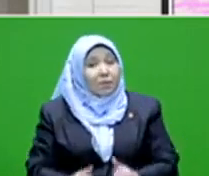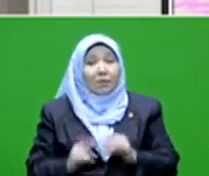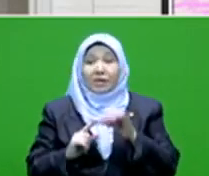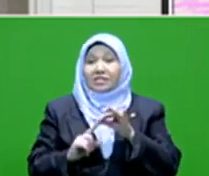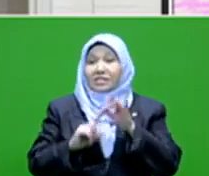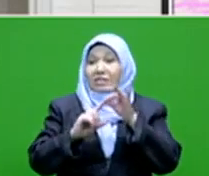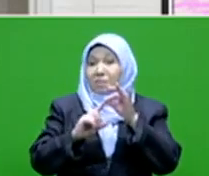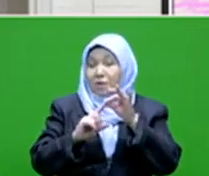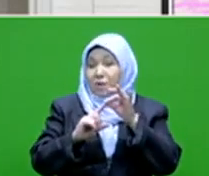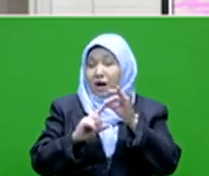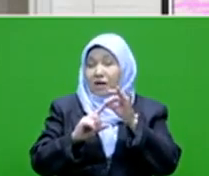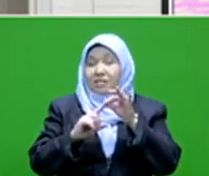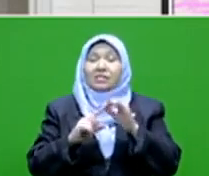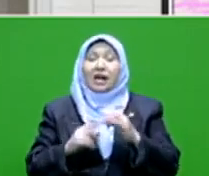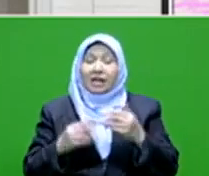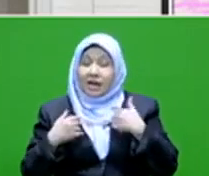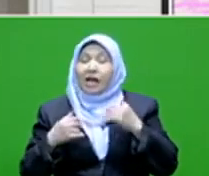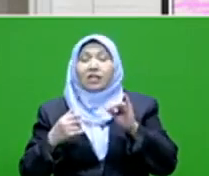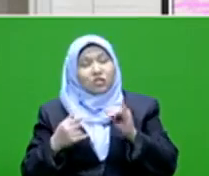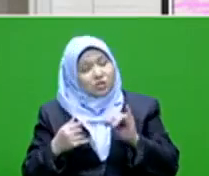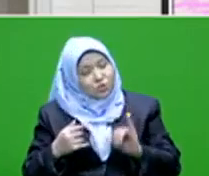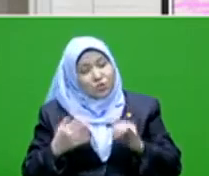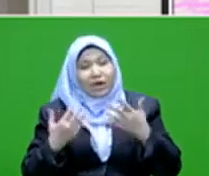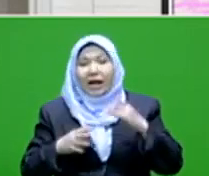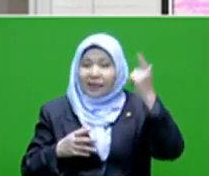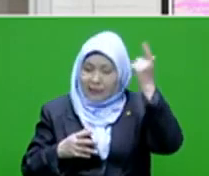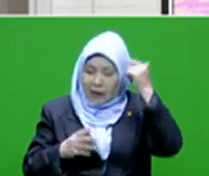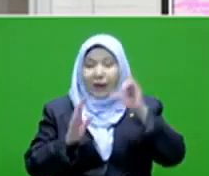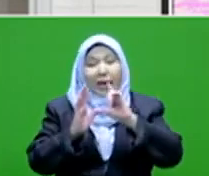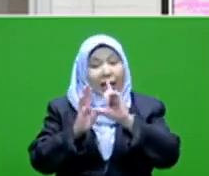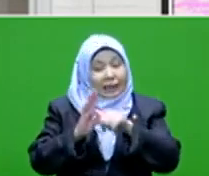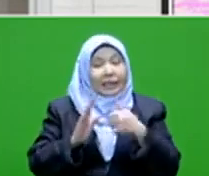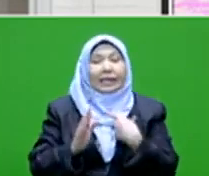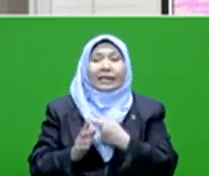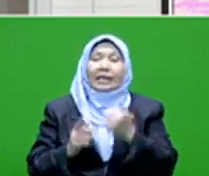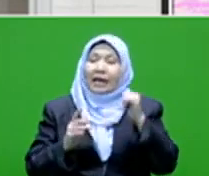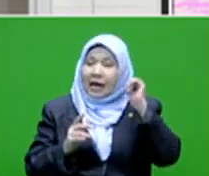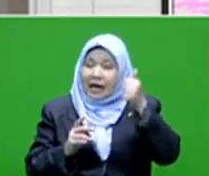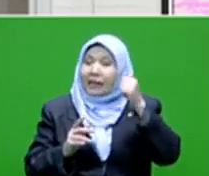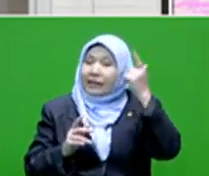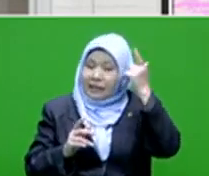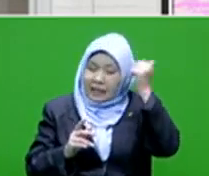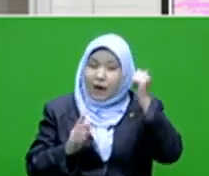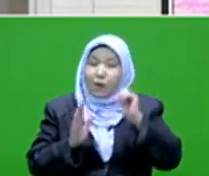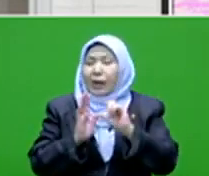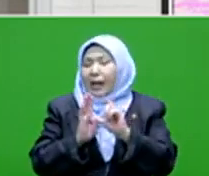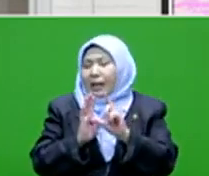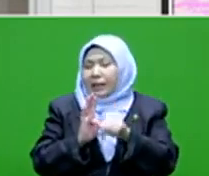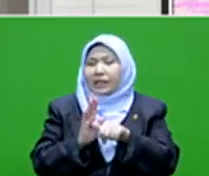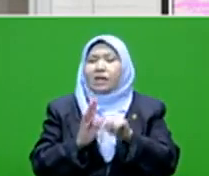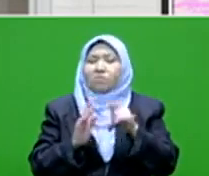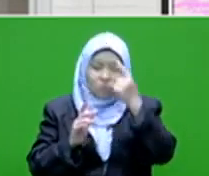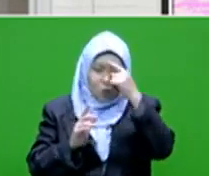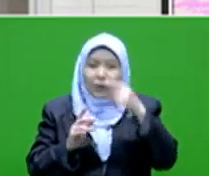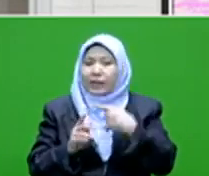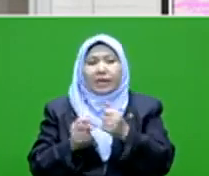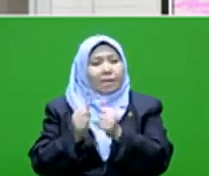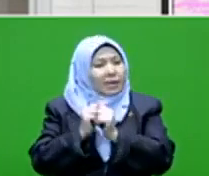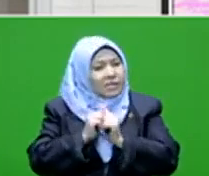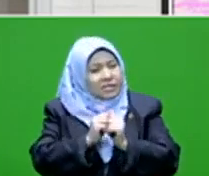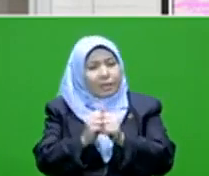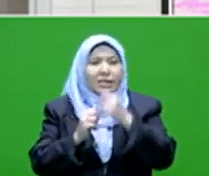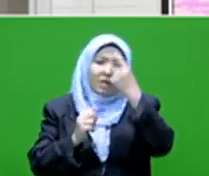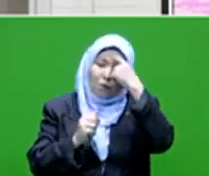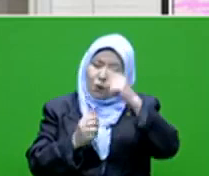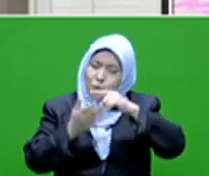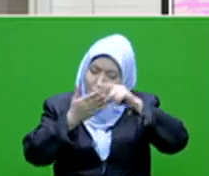poster, dah tahu. Yang tak tahu, kita akan tahu sebentar lagi. Untuk kita sama-sama, Ustaz Atir, kita nak